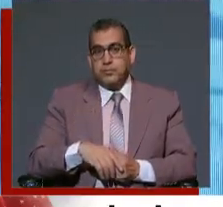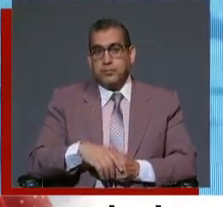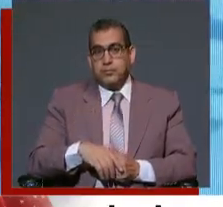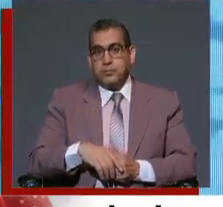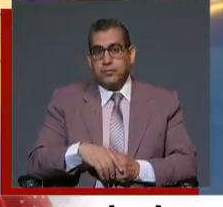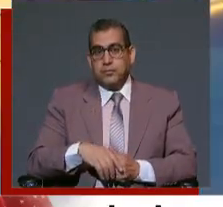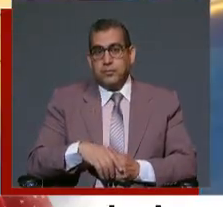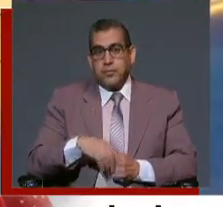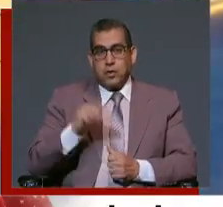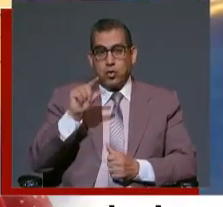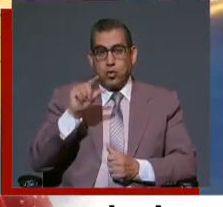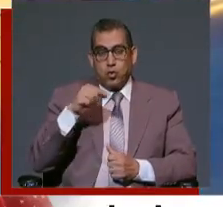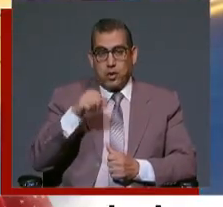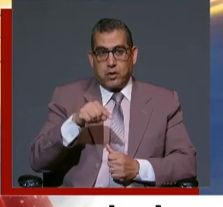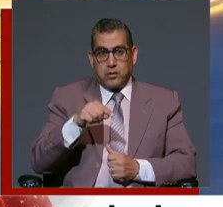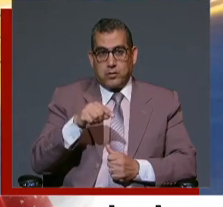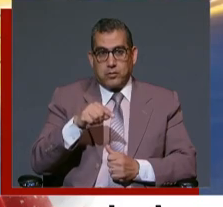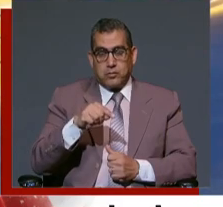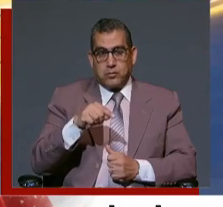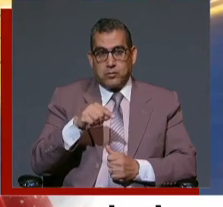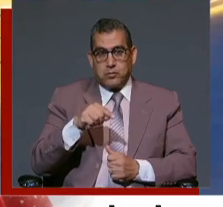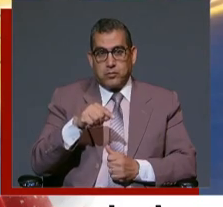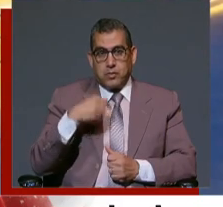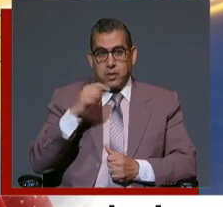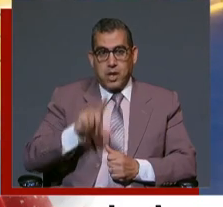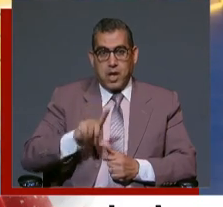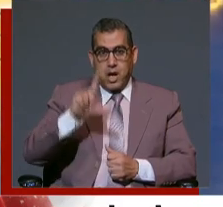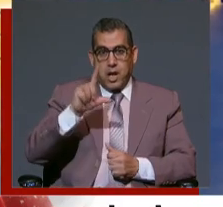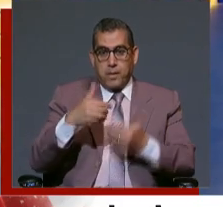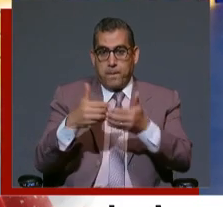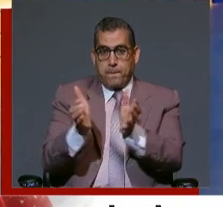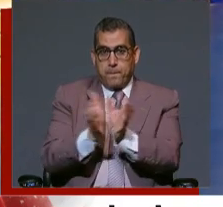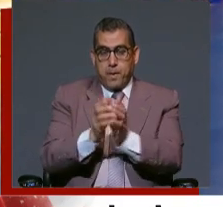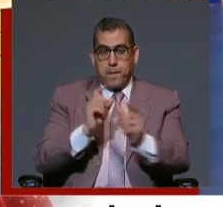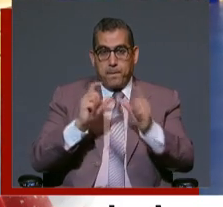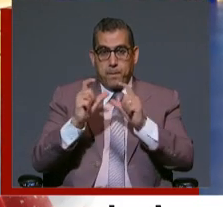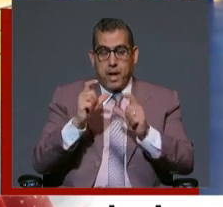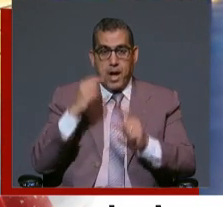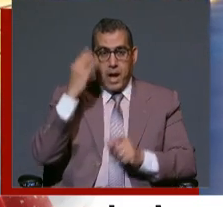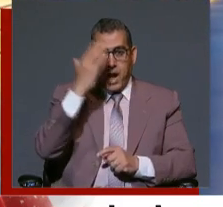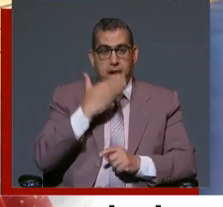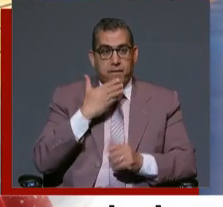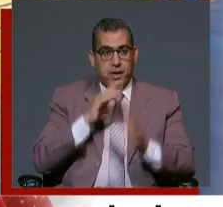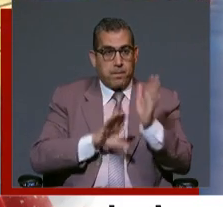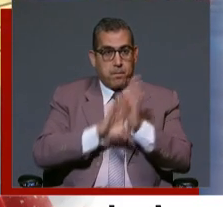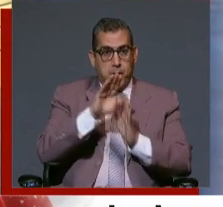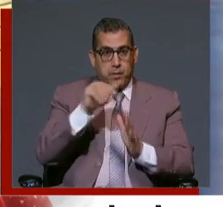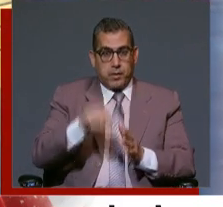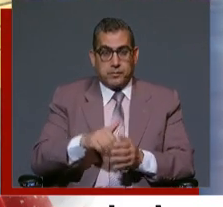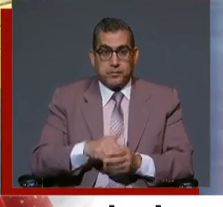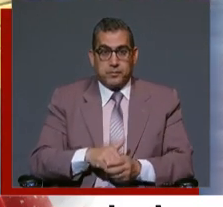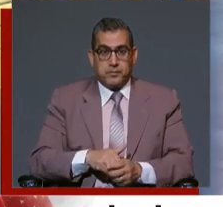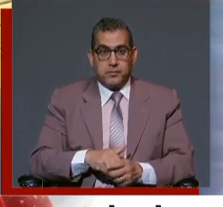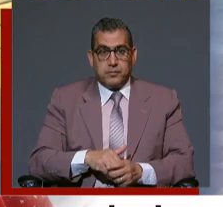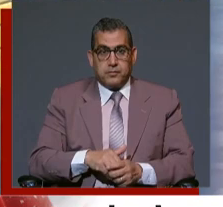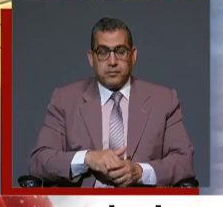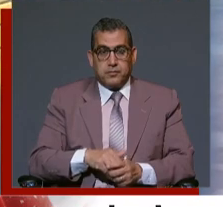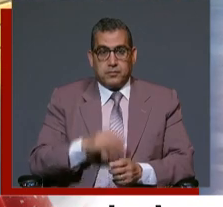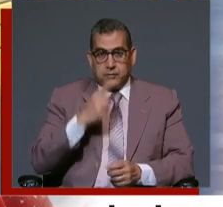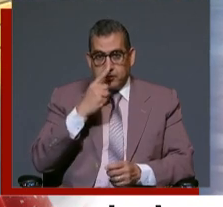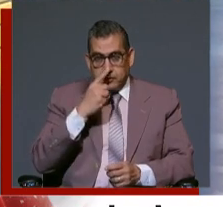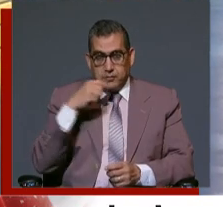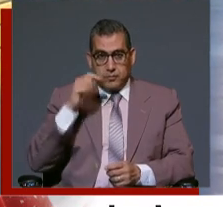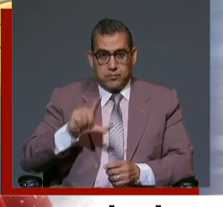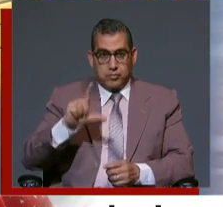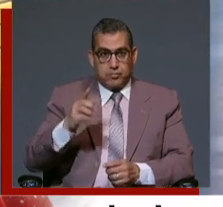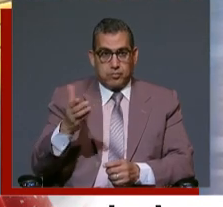الدكتور كيومي أداشينا رئيس مجموعة البنك الأفريقي للتنمية، صاحب المعالي